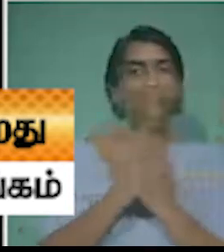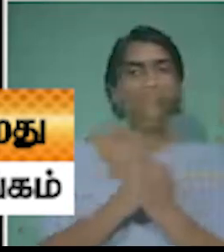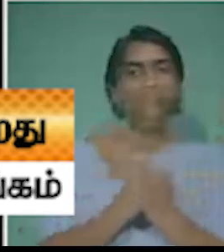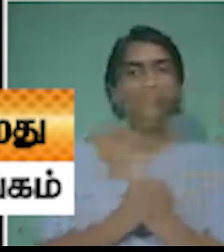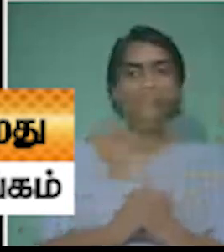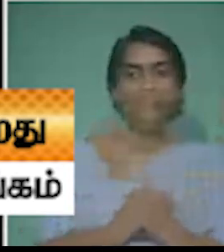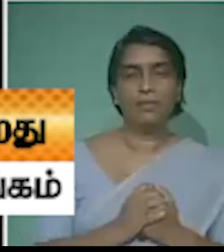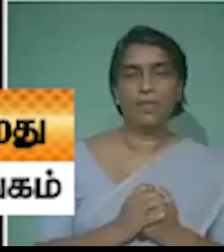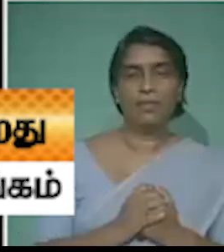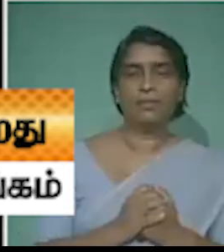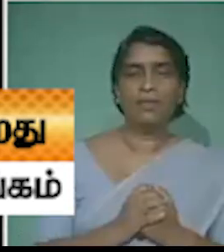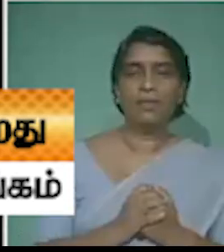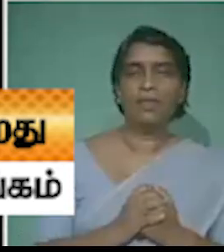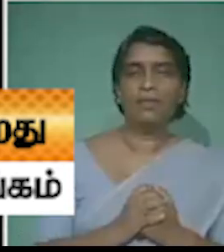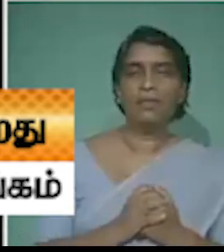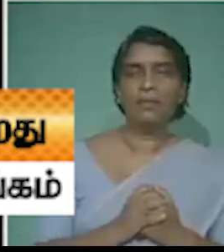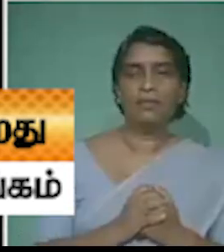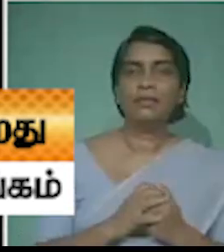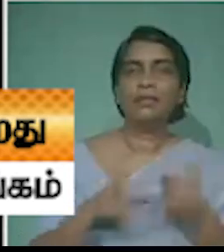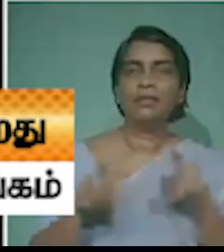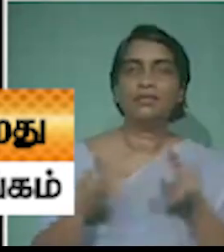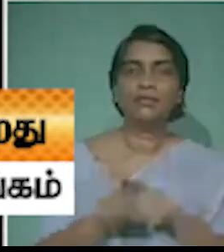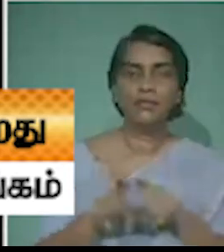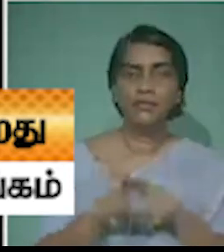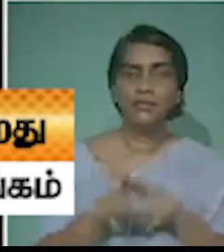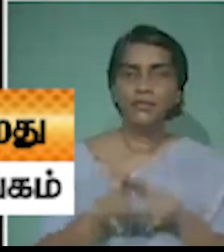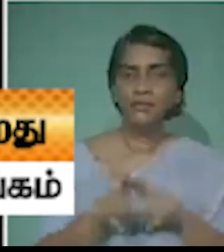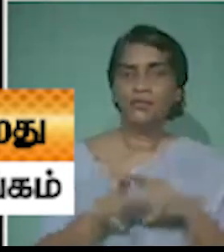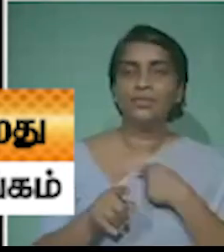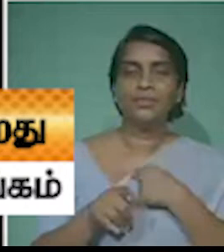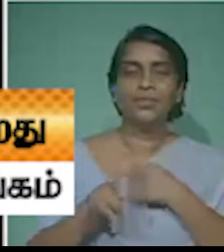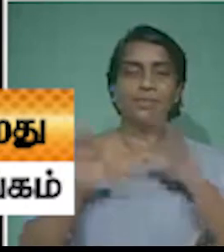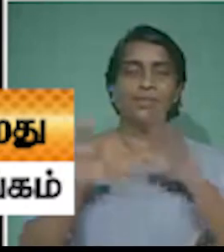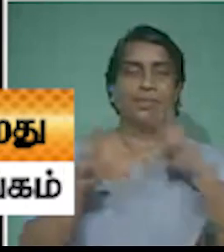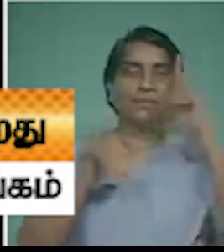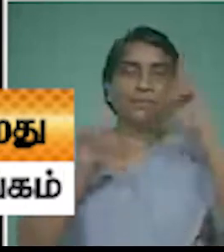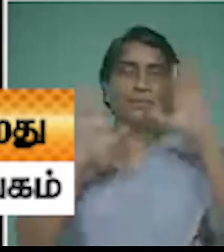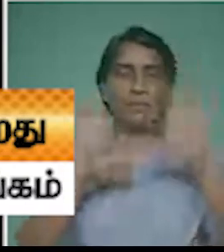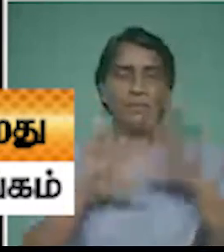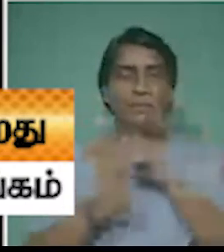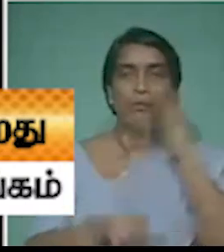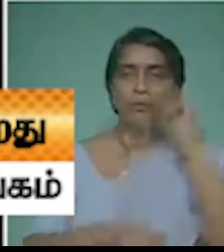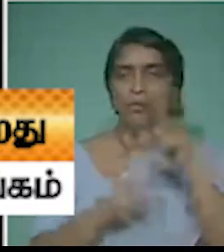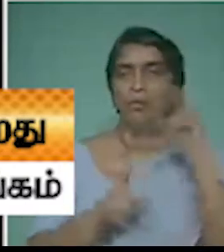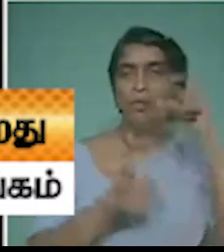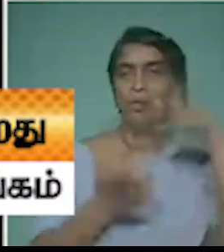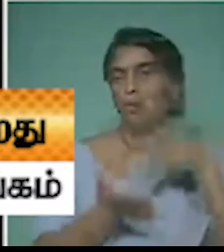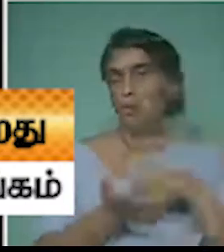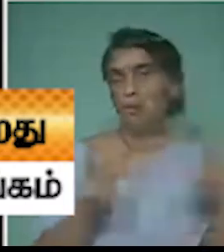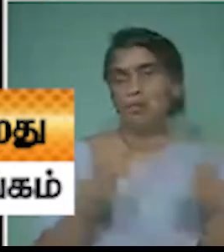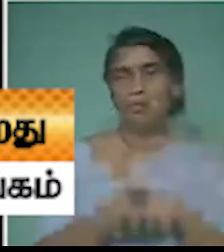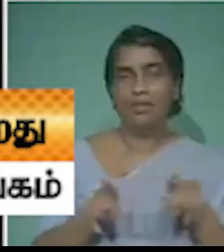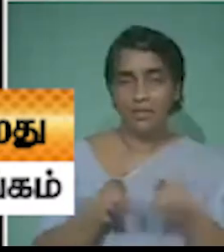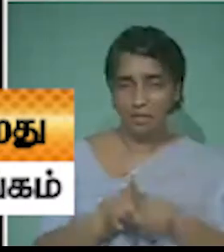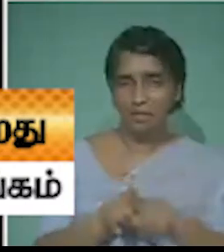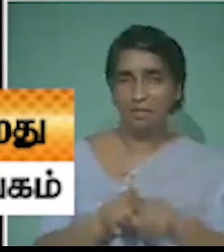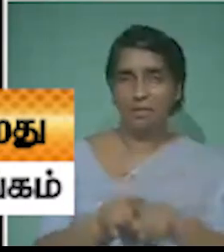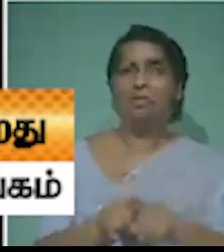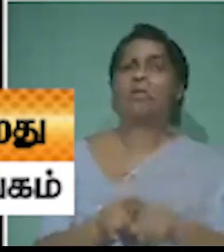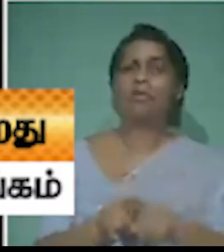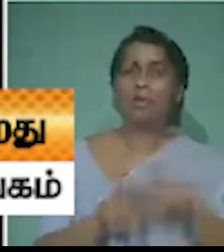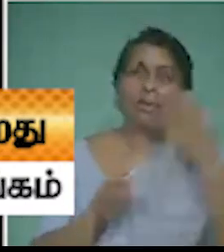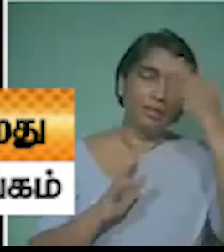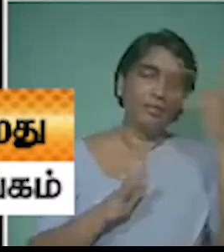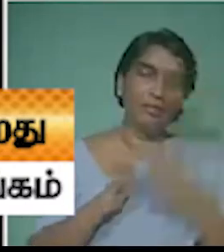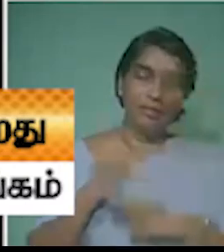கிழக்கு மாகாணங்களைச் சேர்ந்த தமிழ் கட்சிகளின் ஆதரவை அரசாங்கம் கோருகின்ற போதிலும் வடக்கு கிழக்கு மாகாணங்களுக்குரிய தேவையை அரசாங்கம்